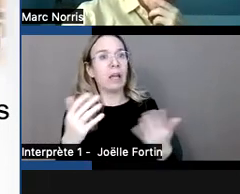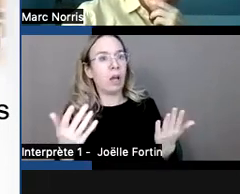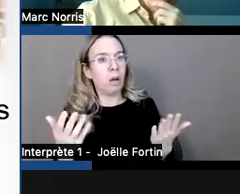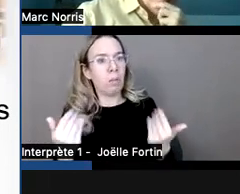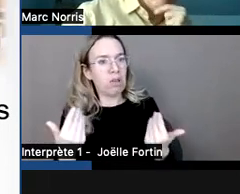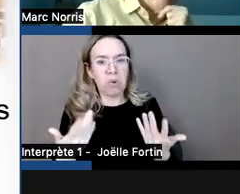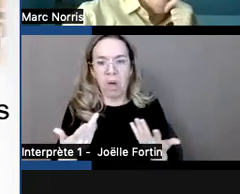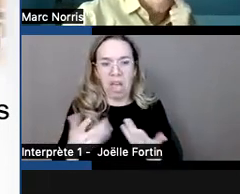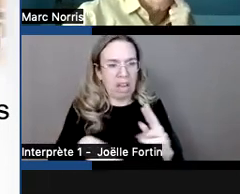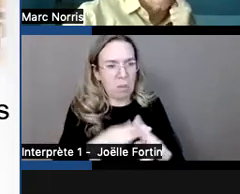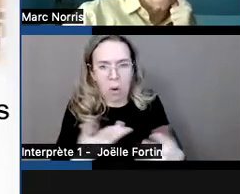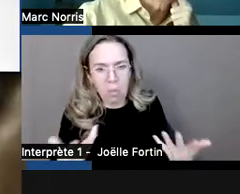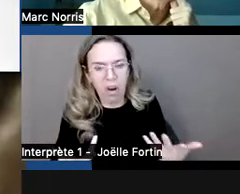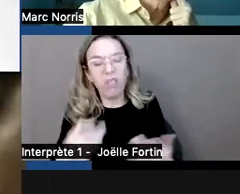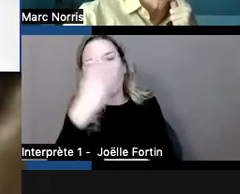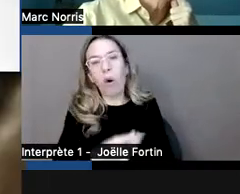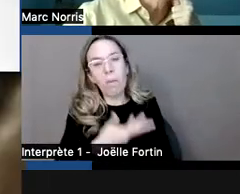insatisfaits.